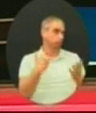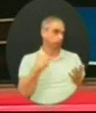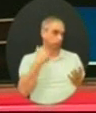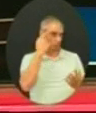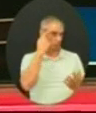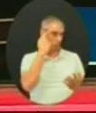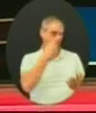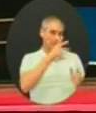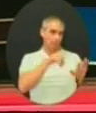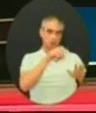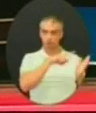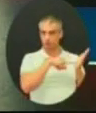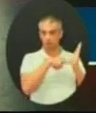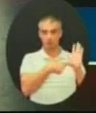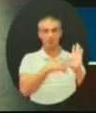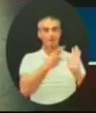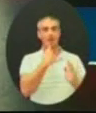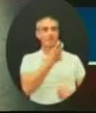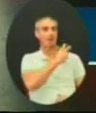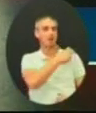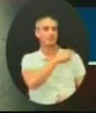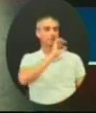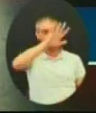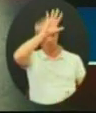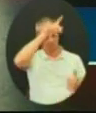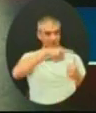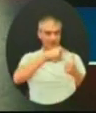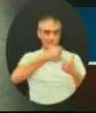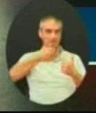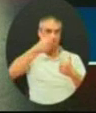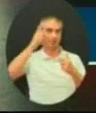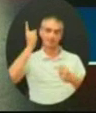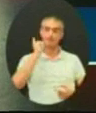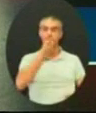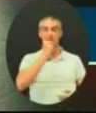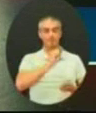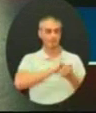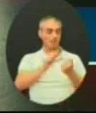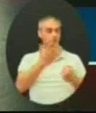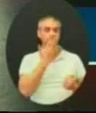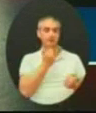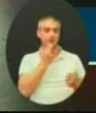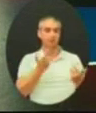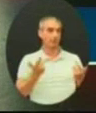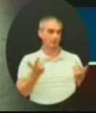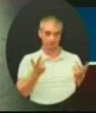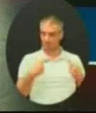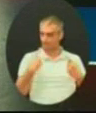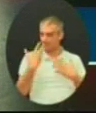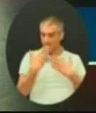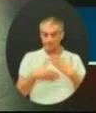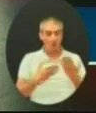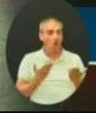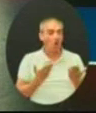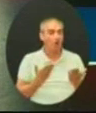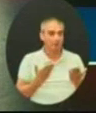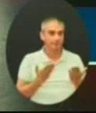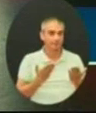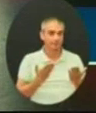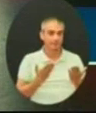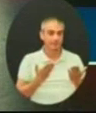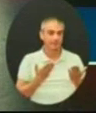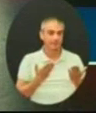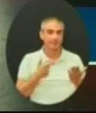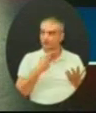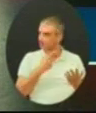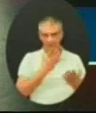שהוא יביא את הדברים של הרמטכ"ל האיראני ושל בכירים כן, אחרים שם. שמאיימים על ישראל. שמאיימים כן, מפורשות כן. בימים הוא, האחרונים. איראן תהיה שם.